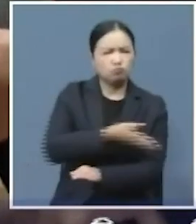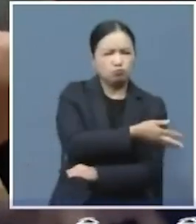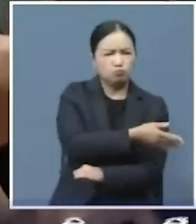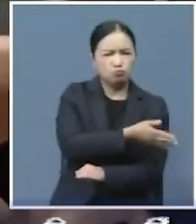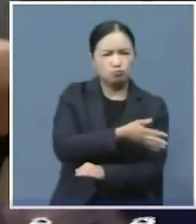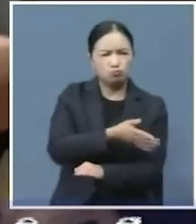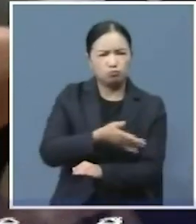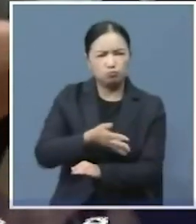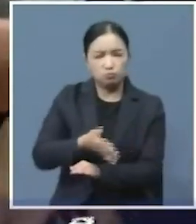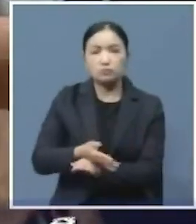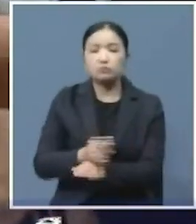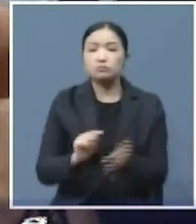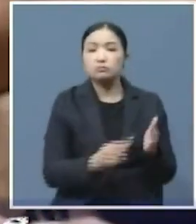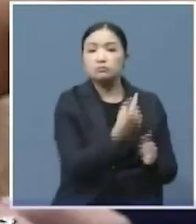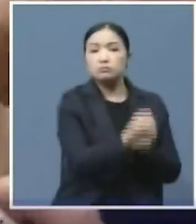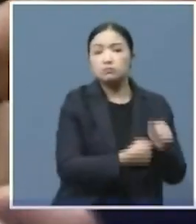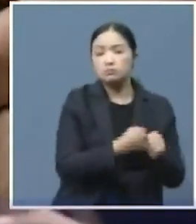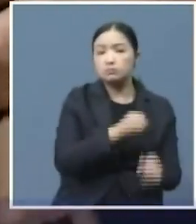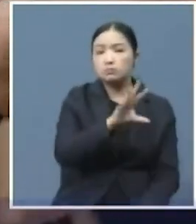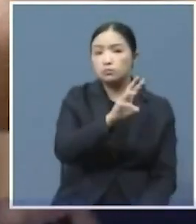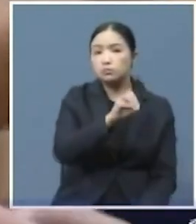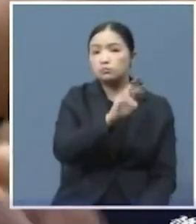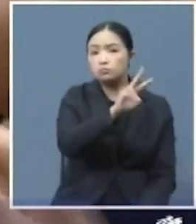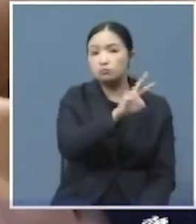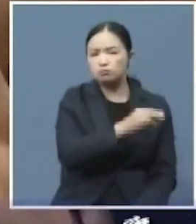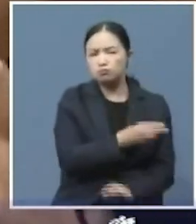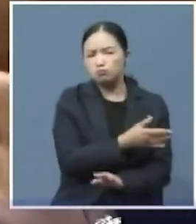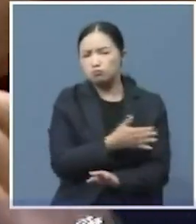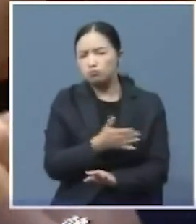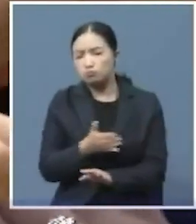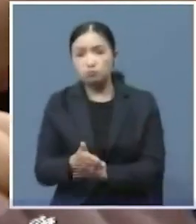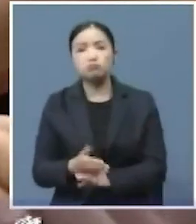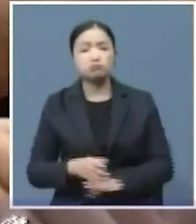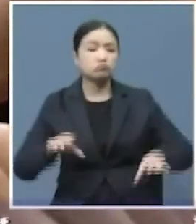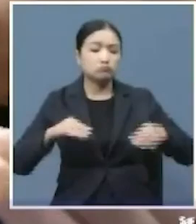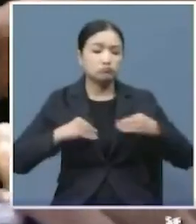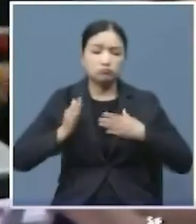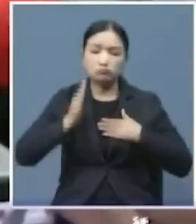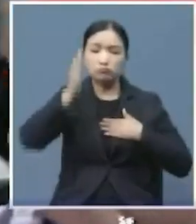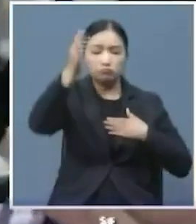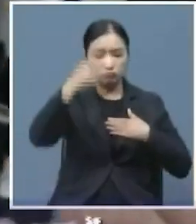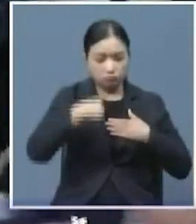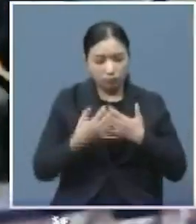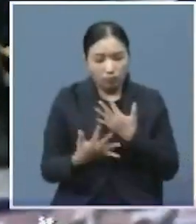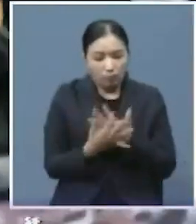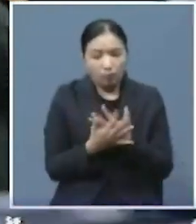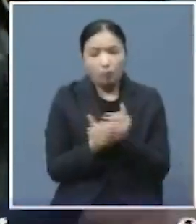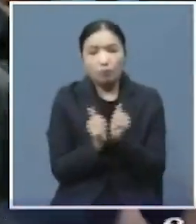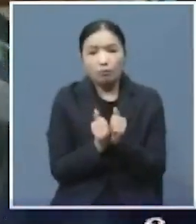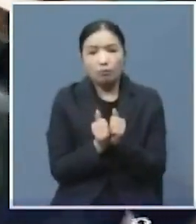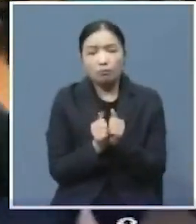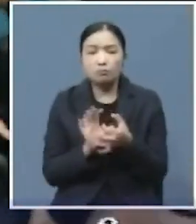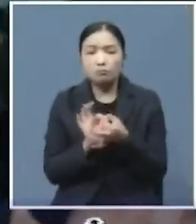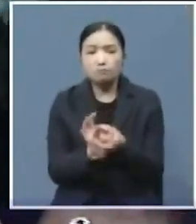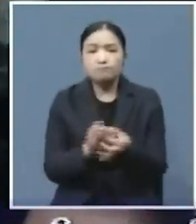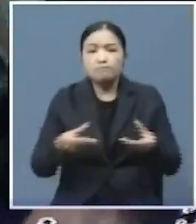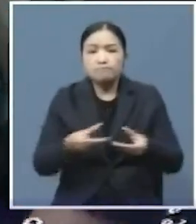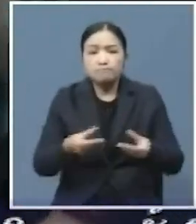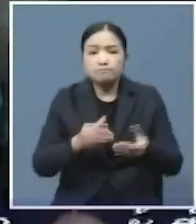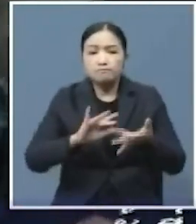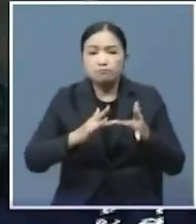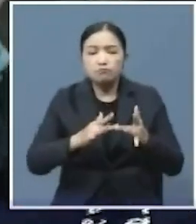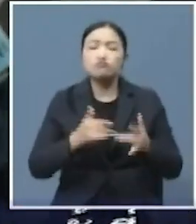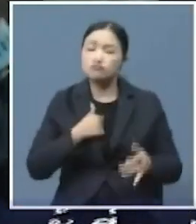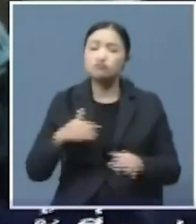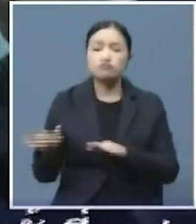แต่ว่าทำกันมาตั้งแต่ปี 62และยอมรับหากอนาคตต้องถูกดำเนินคดีในข้อหาเกี่ยวกับการพนันก็พร้อมที่จะ